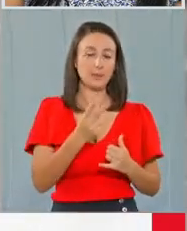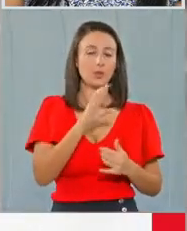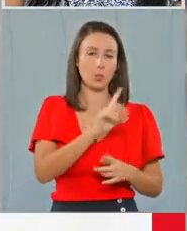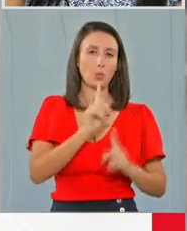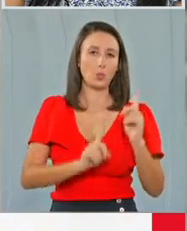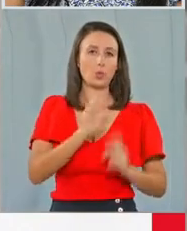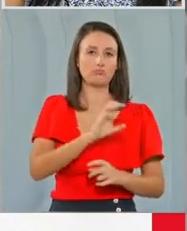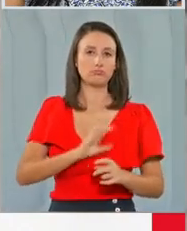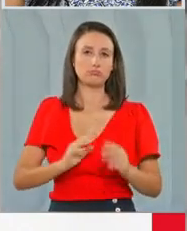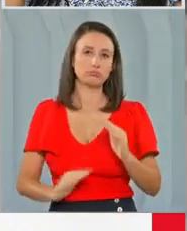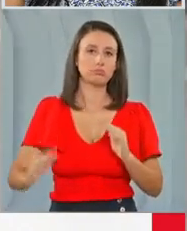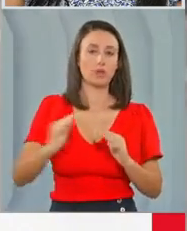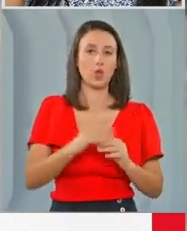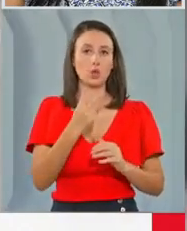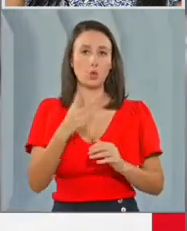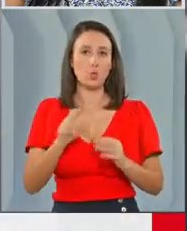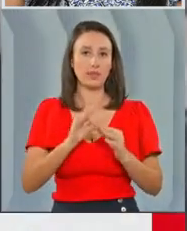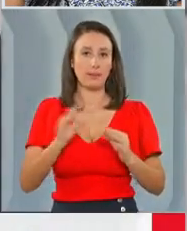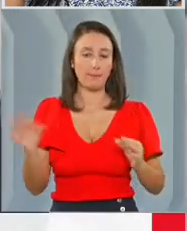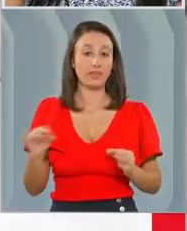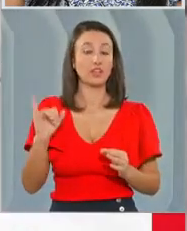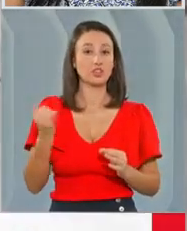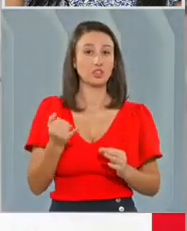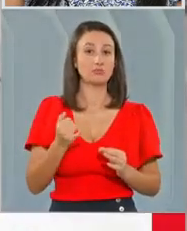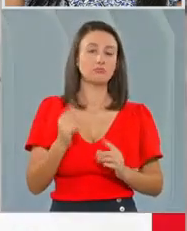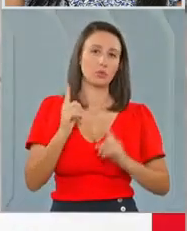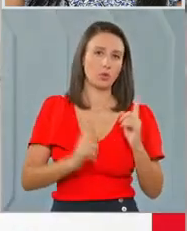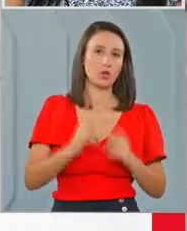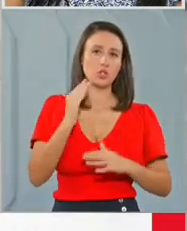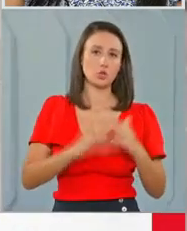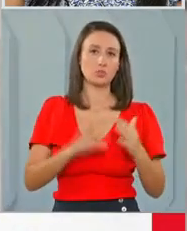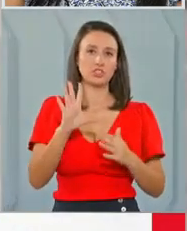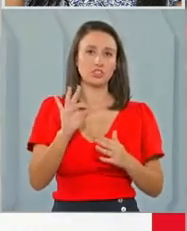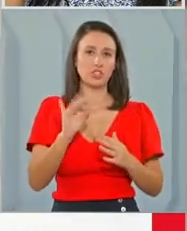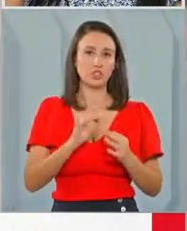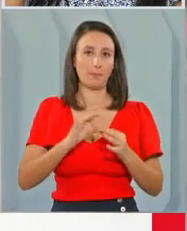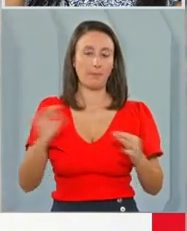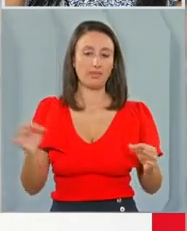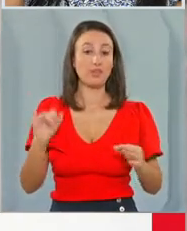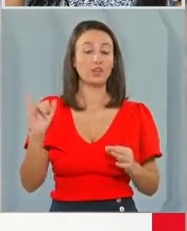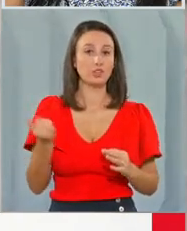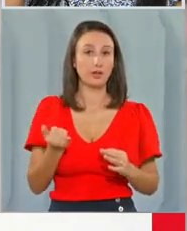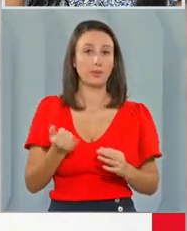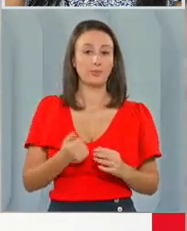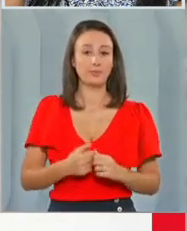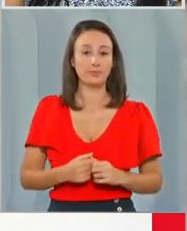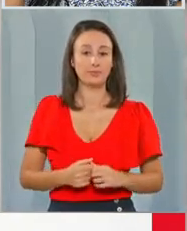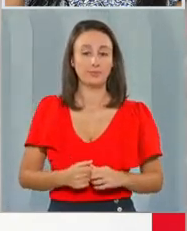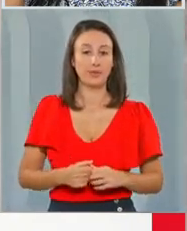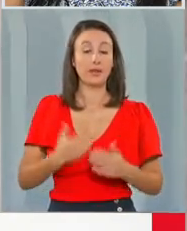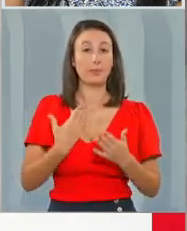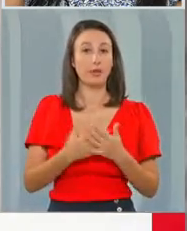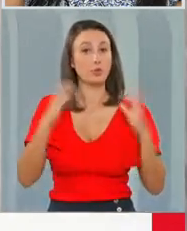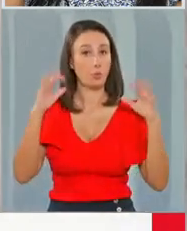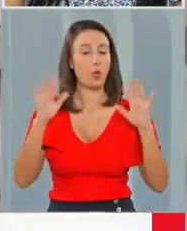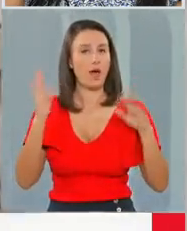loc în loc depășește 200 de metri și izolat este chiar sub 50 de metri. Iar pentru